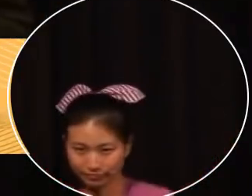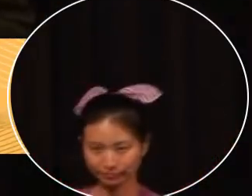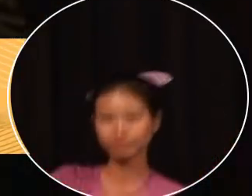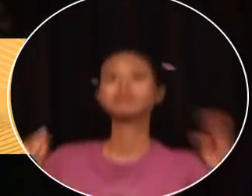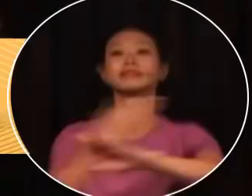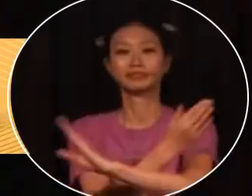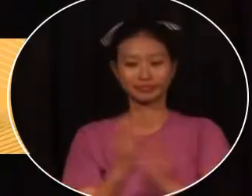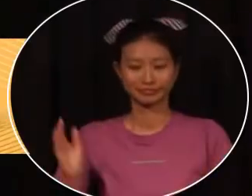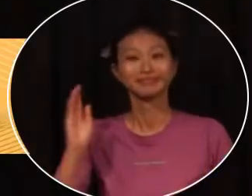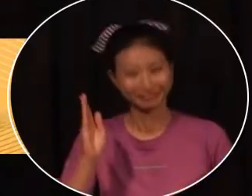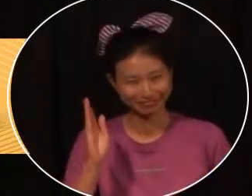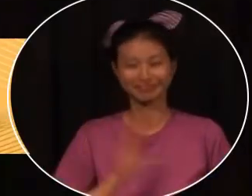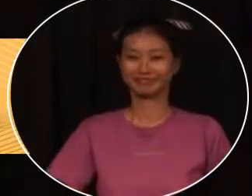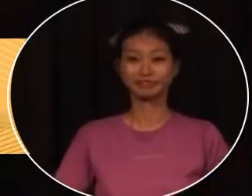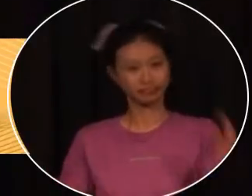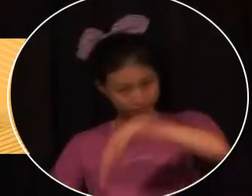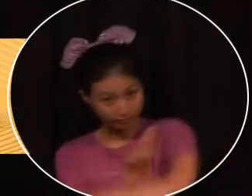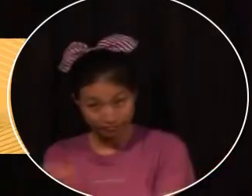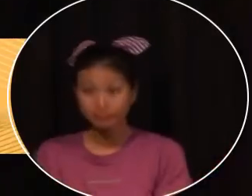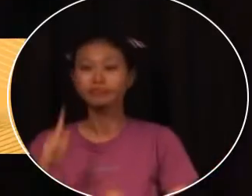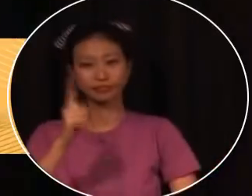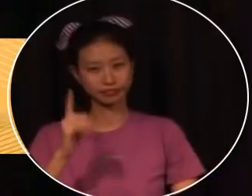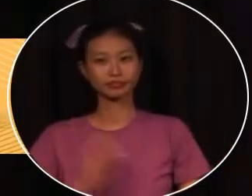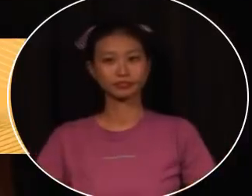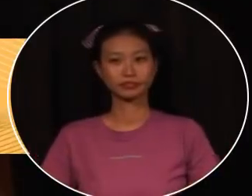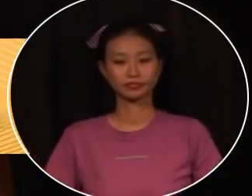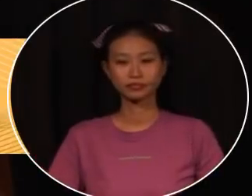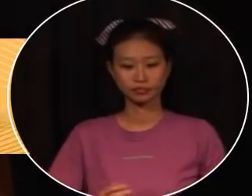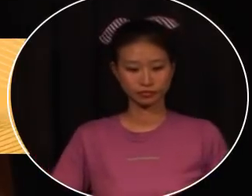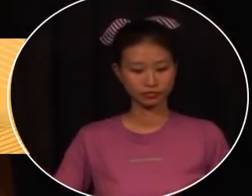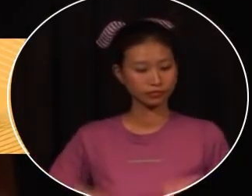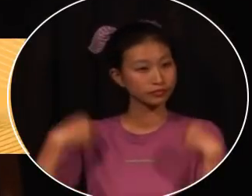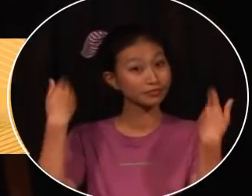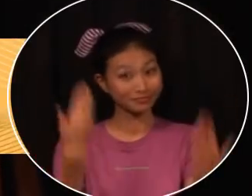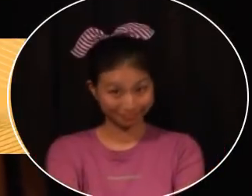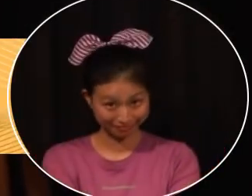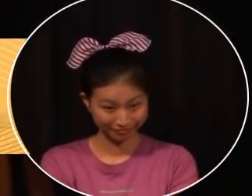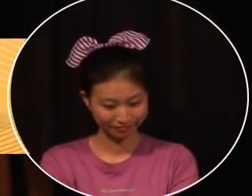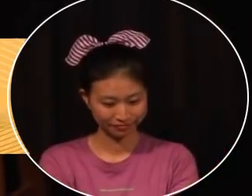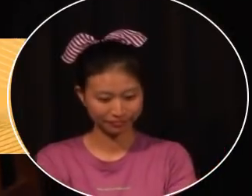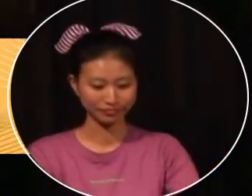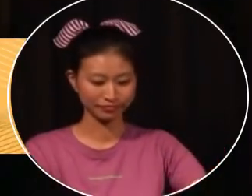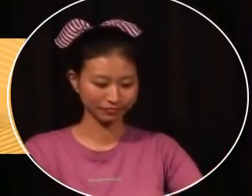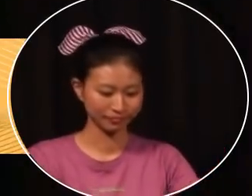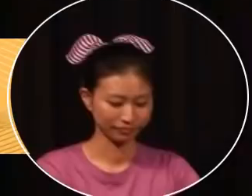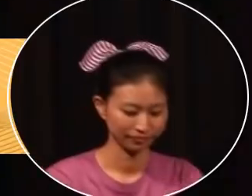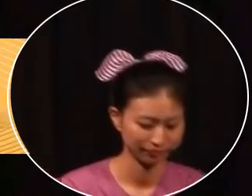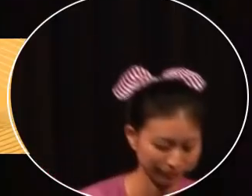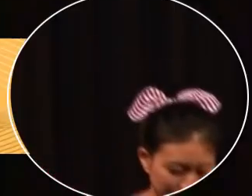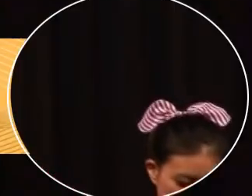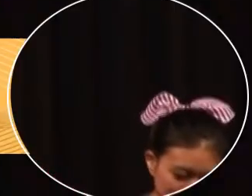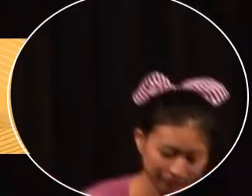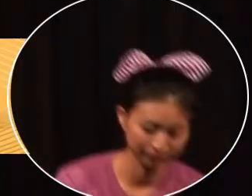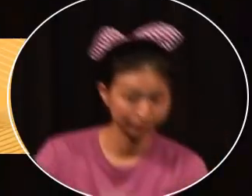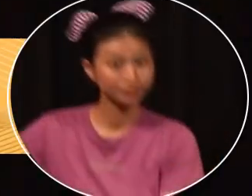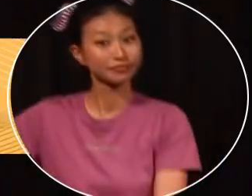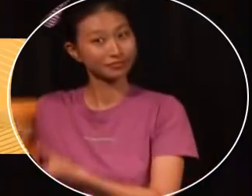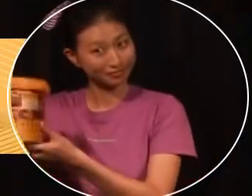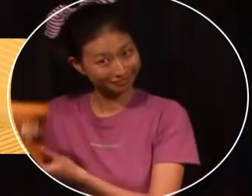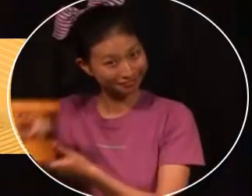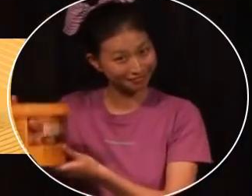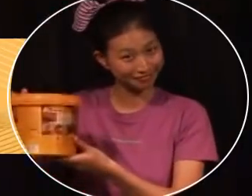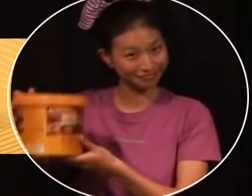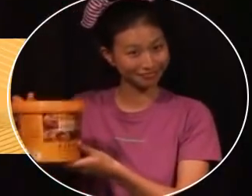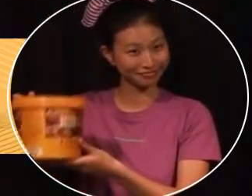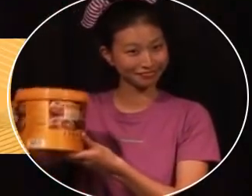就是今天写白话，我家墨水多啊。 对对，有钱人就写白话文。 对对对，这句话就是，这就是斯巴